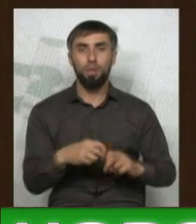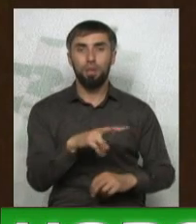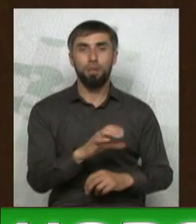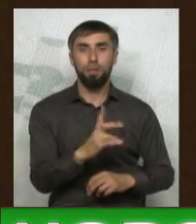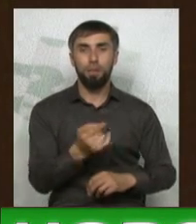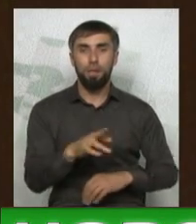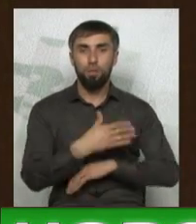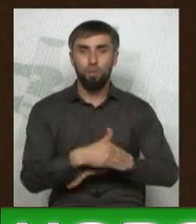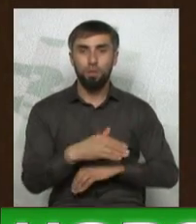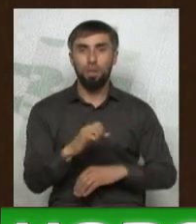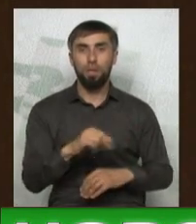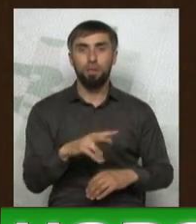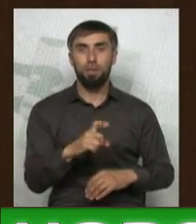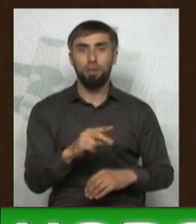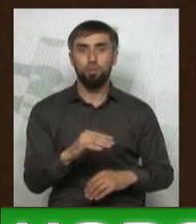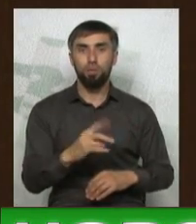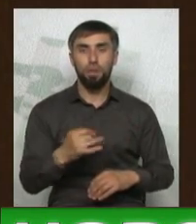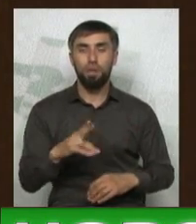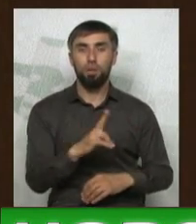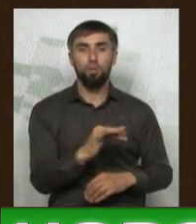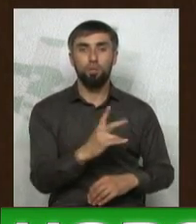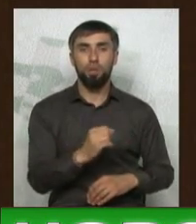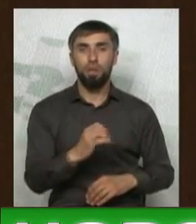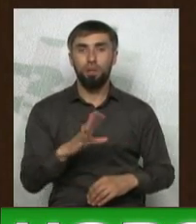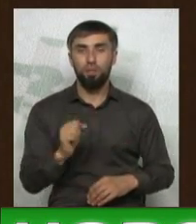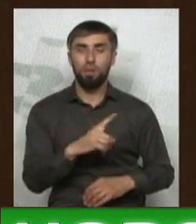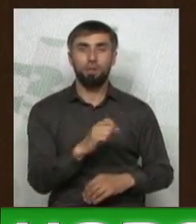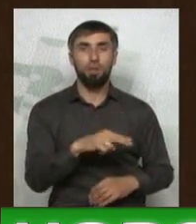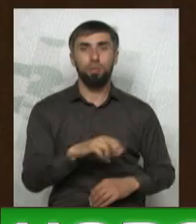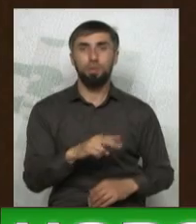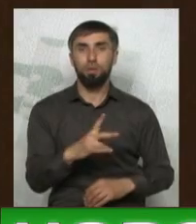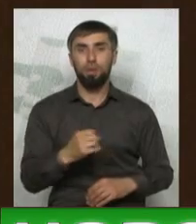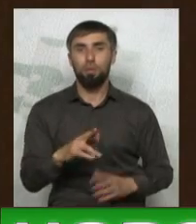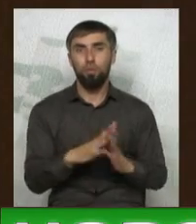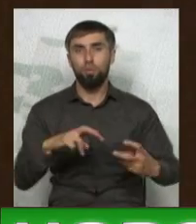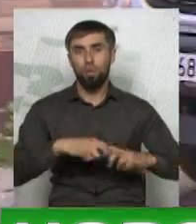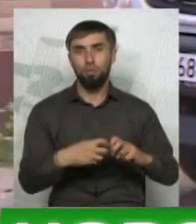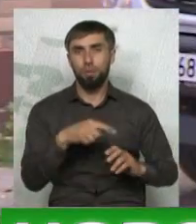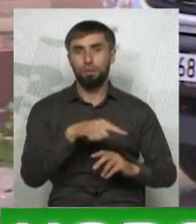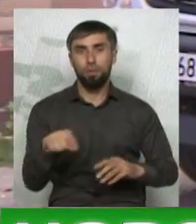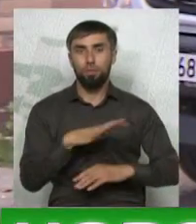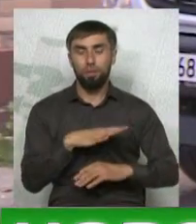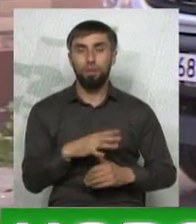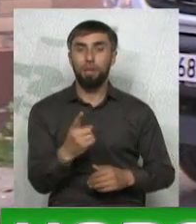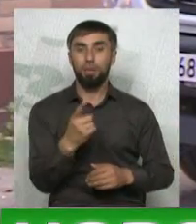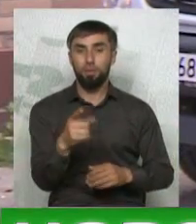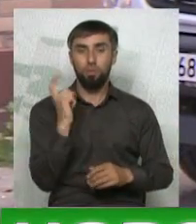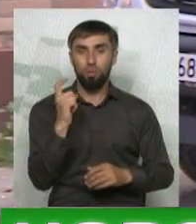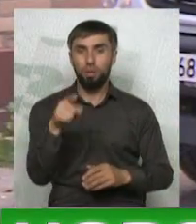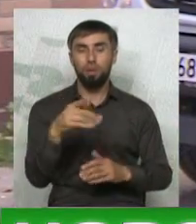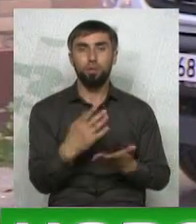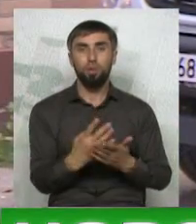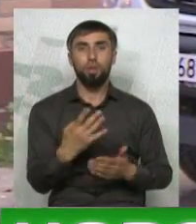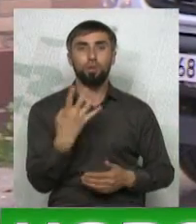Хачурская, Кунаева, Западная. В основном там у нас проблема, большая проблема. Одна такая цистерна вмещает